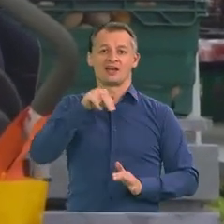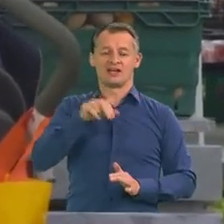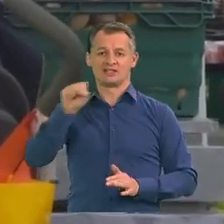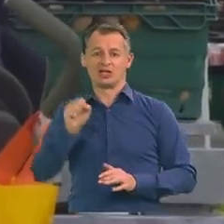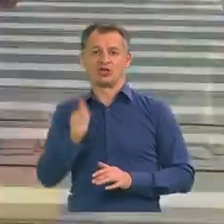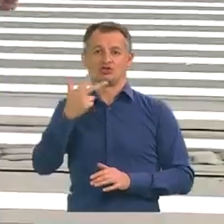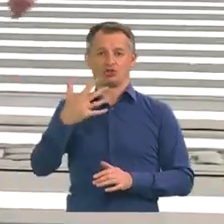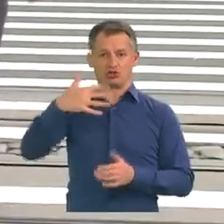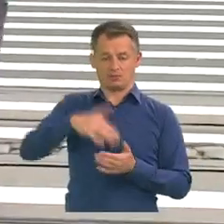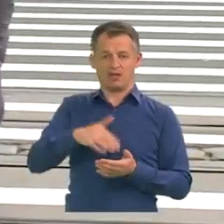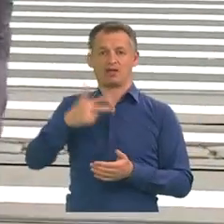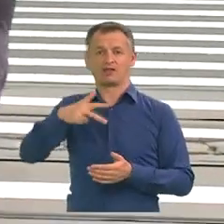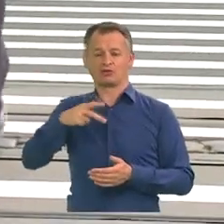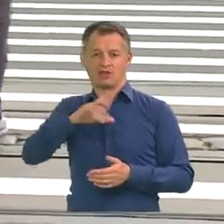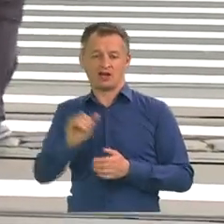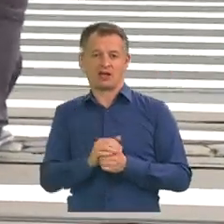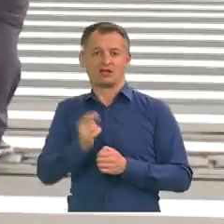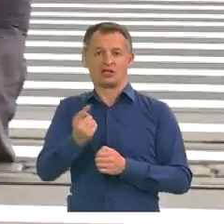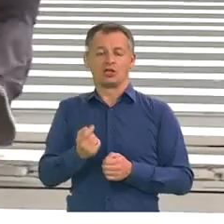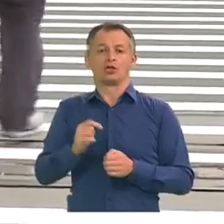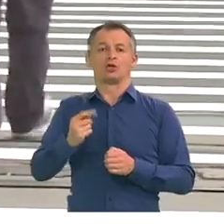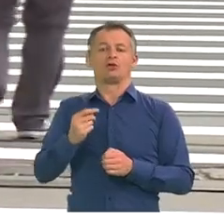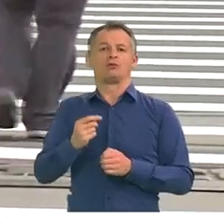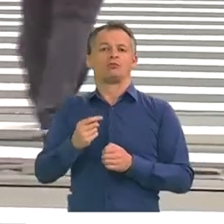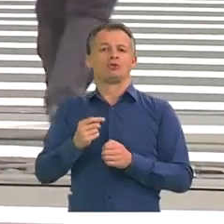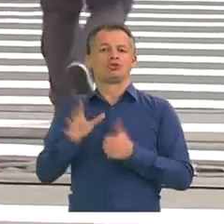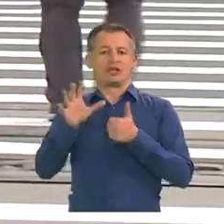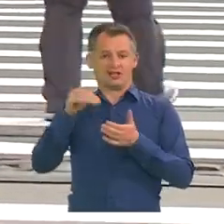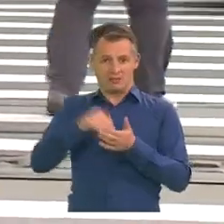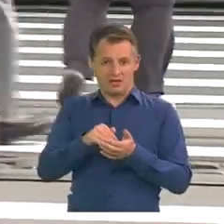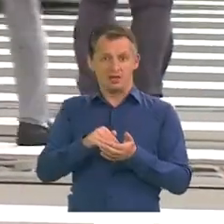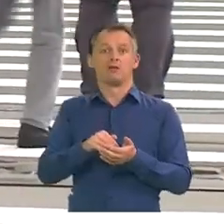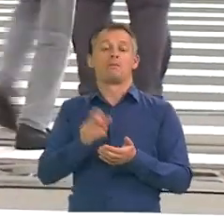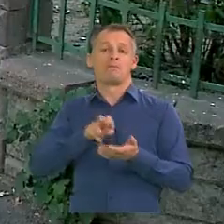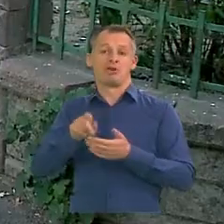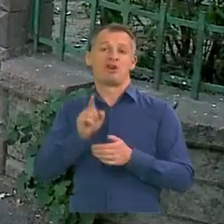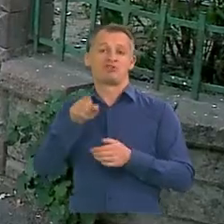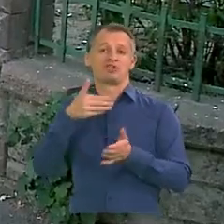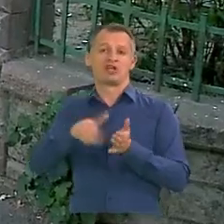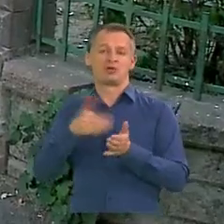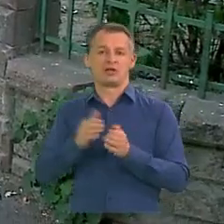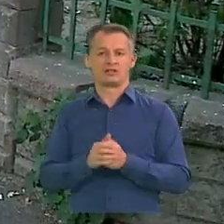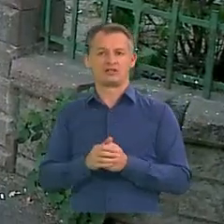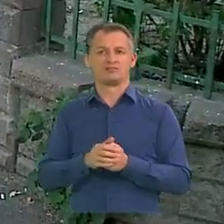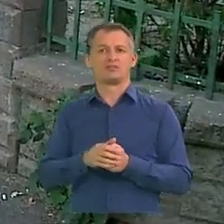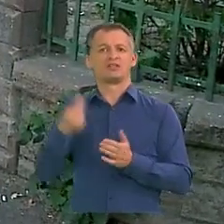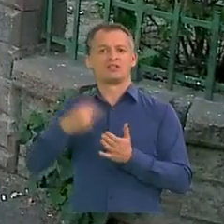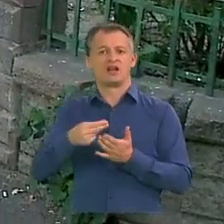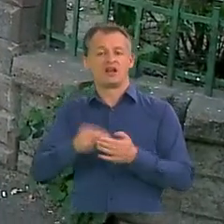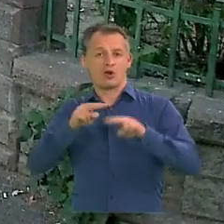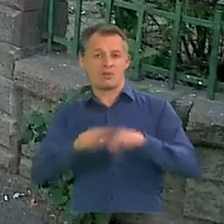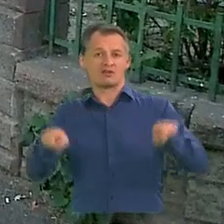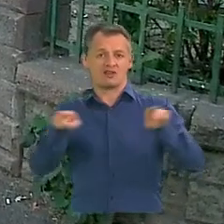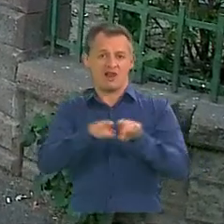de lei dintr-un venit mediu de 6.200 de lei merg exclusiv spre acest tip de cheltuieli. Salariile au rămas cam la fel, iar